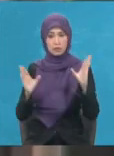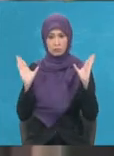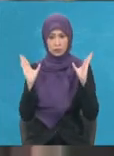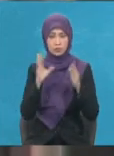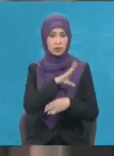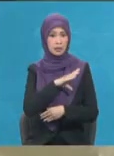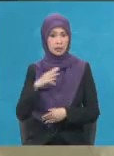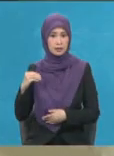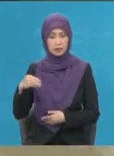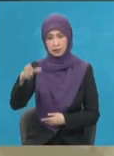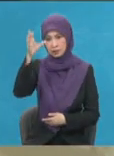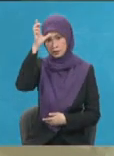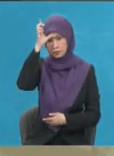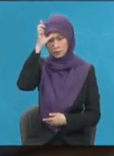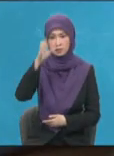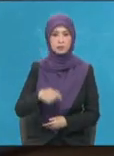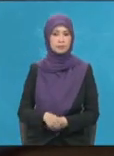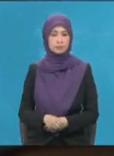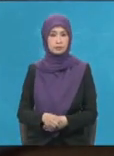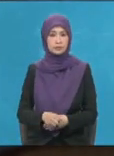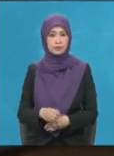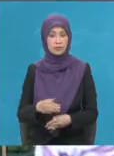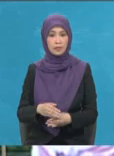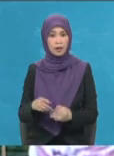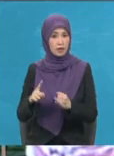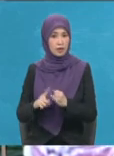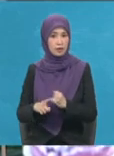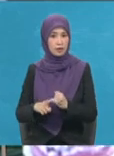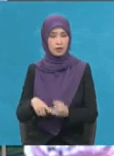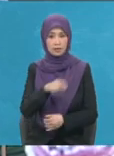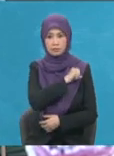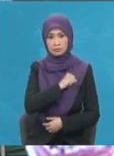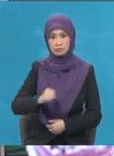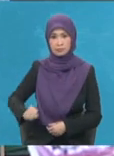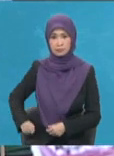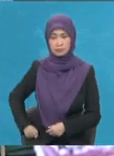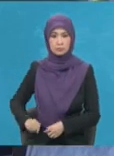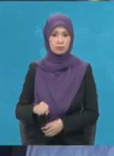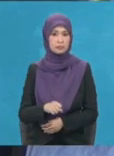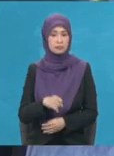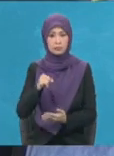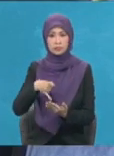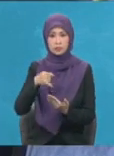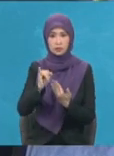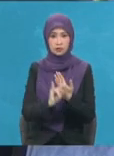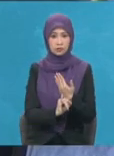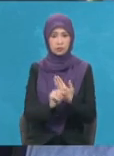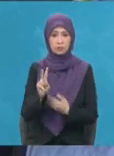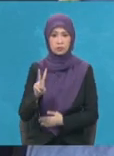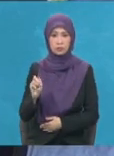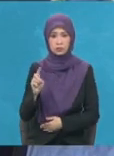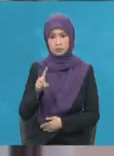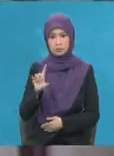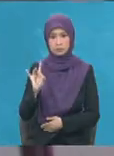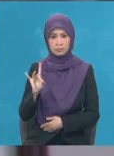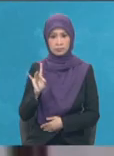kali terakhir Baginda berangkat ke Jordan adalah pada bulan Oktober 2018 bagi keberangkatan negara